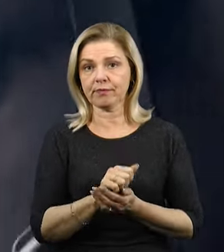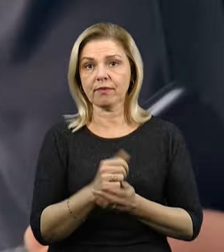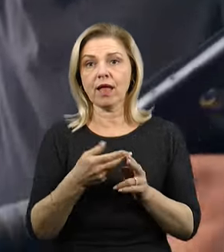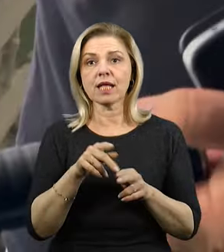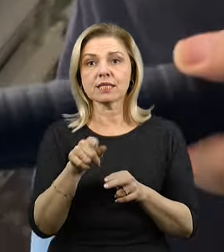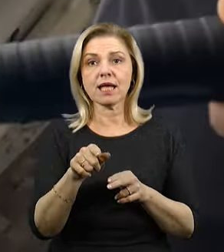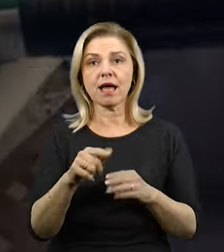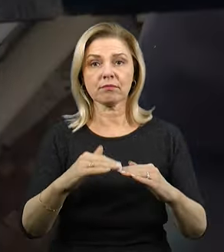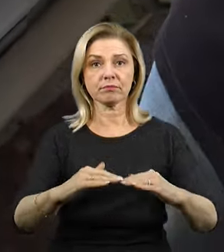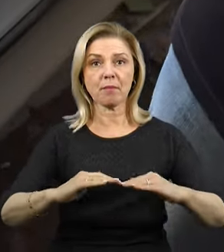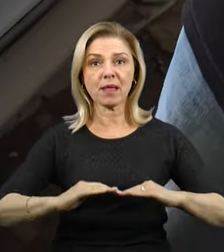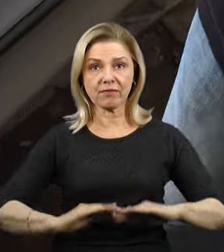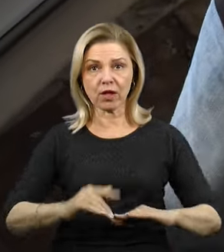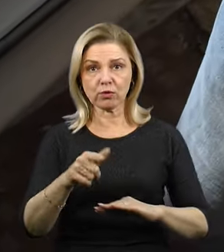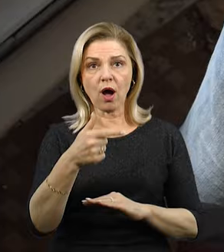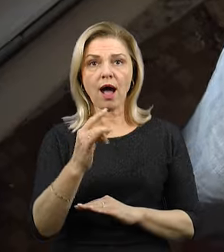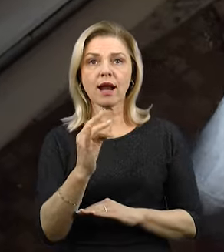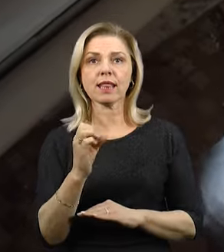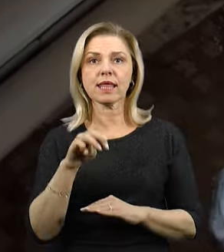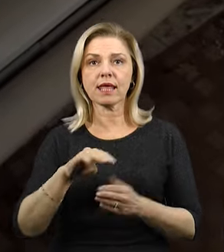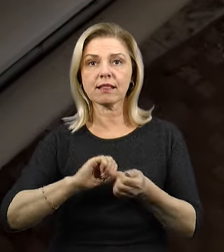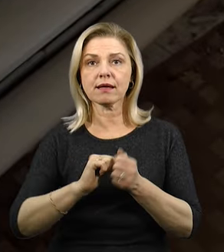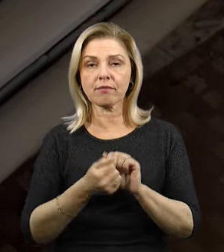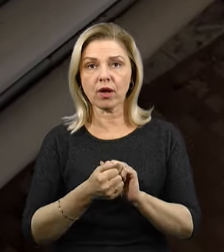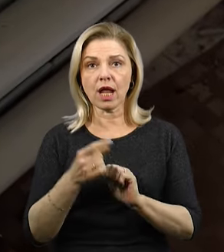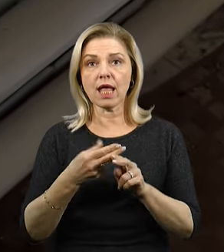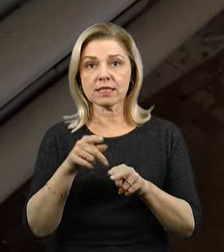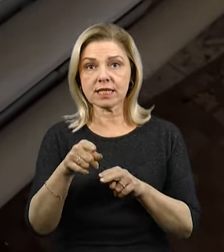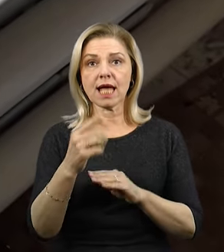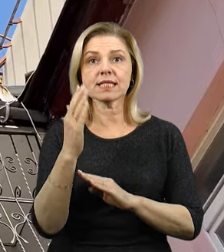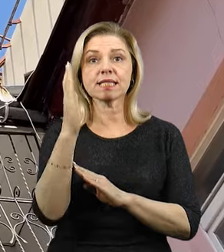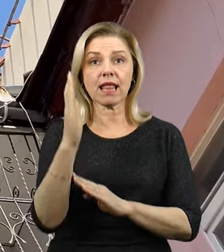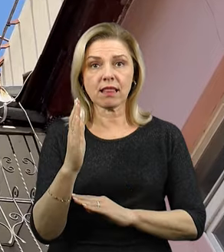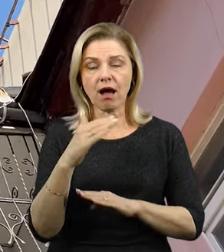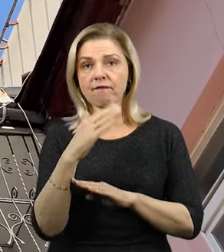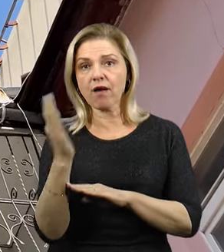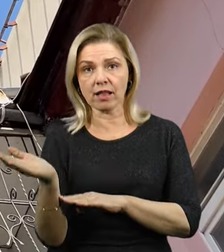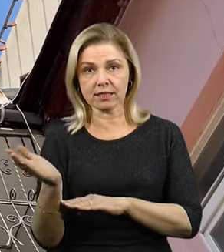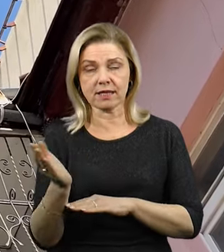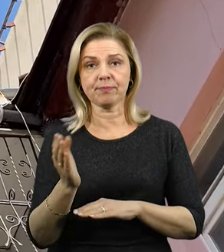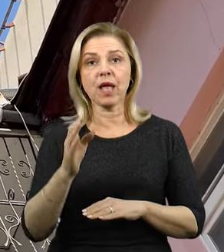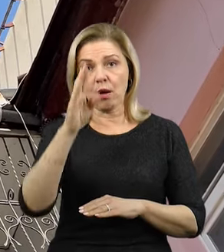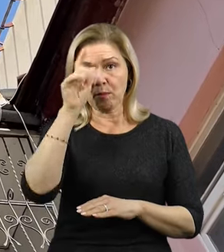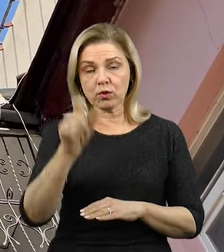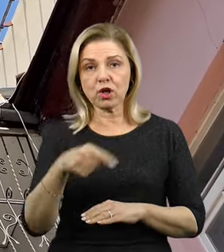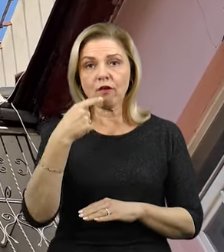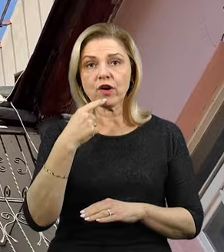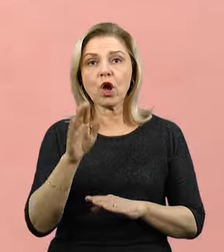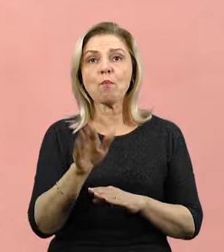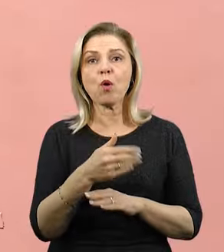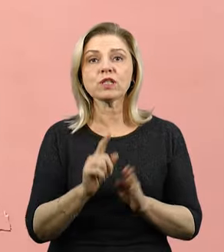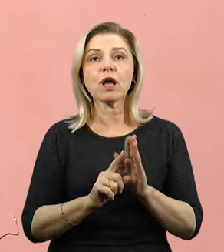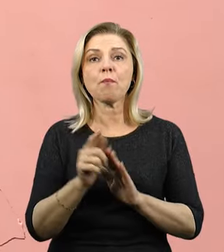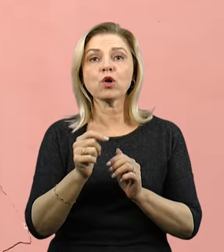Гранітне підвиконня воно луснуло тобто ця стіна зараз валиться наружу Євген говорить саме після початку зведення